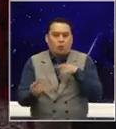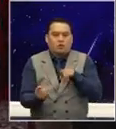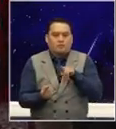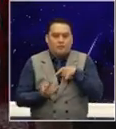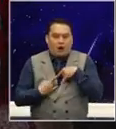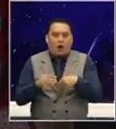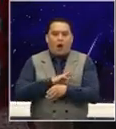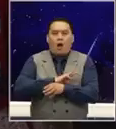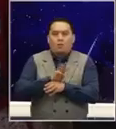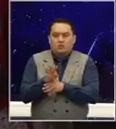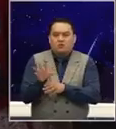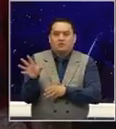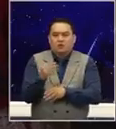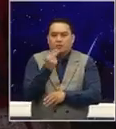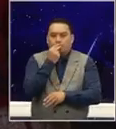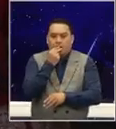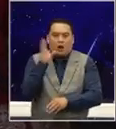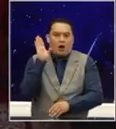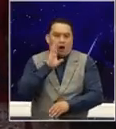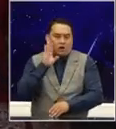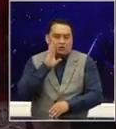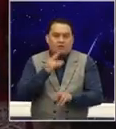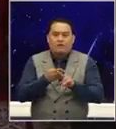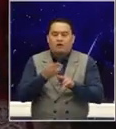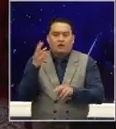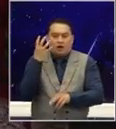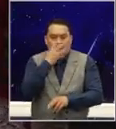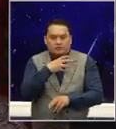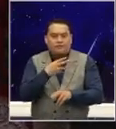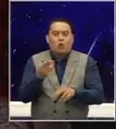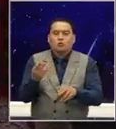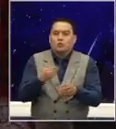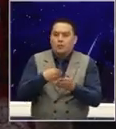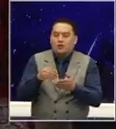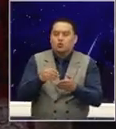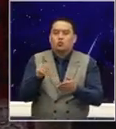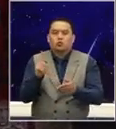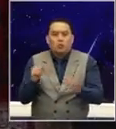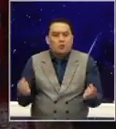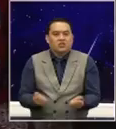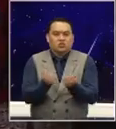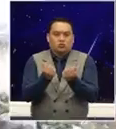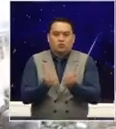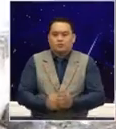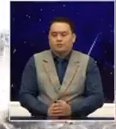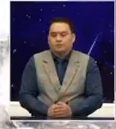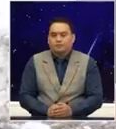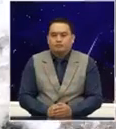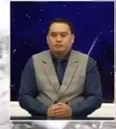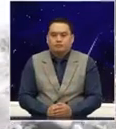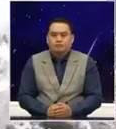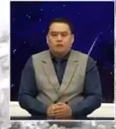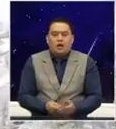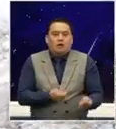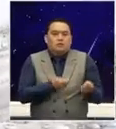обеспечивает моих детей-школьников горячим питанием. И АСП я получаю. Я очень признательна за такую поддержку. Упаковкой и